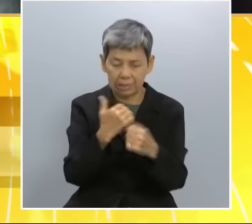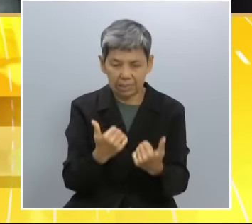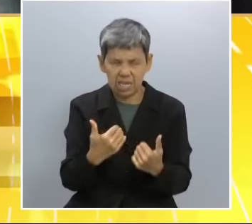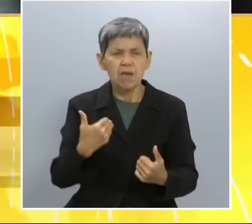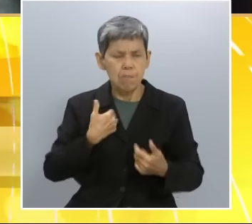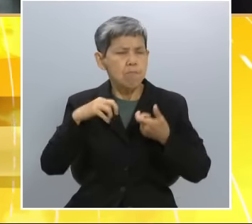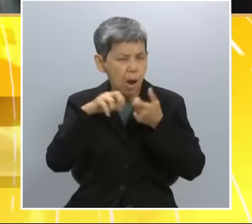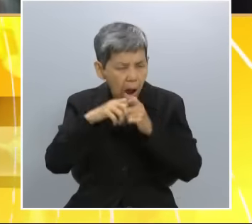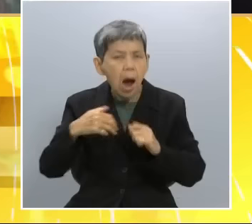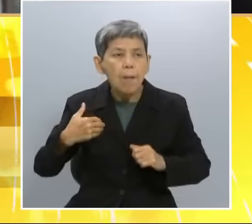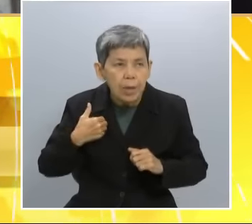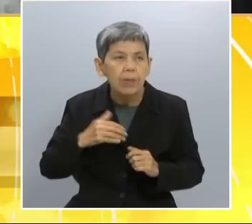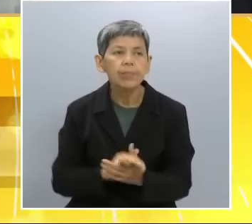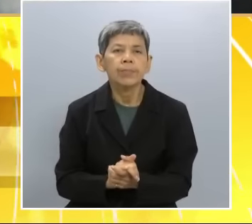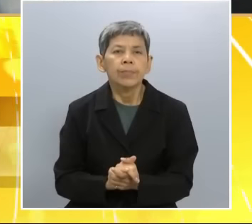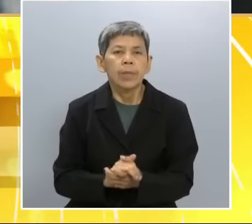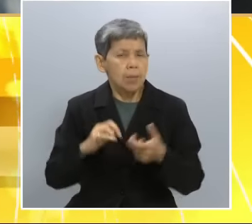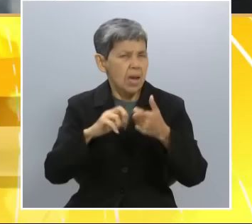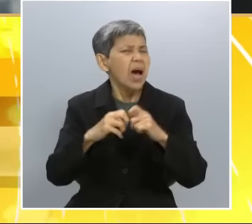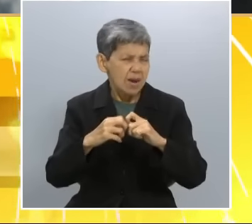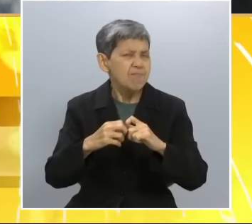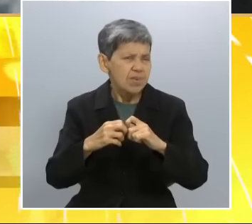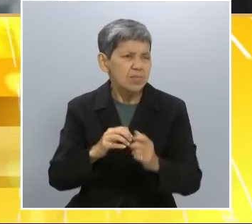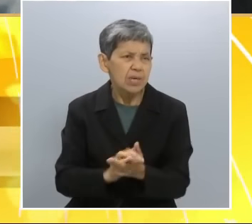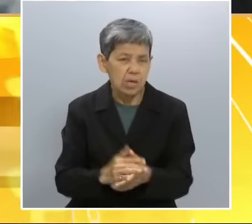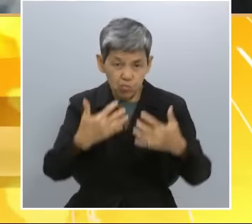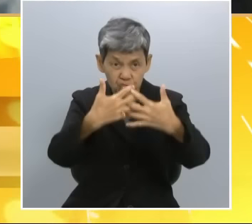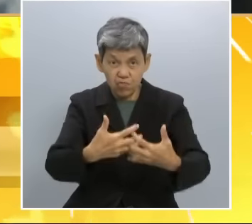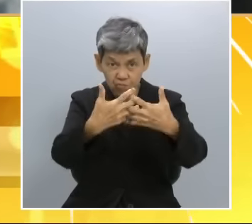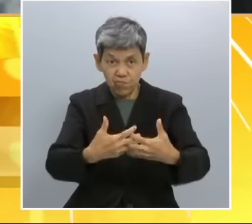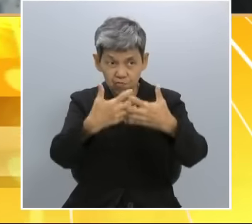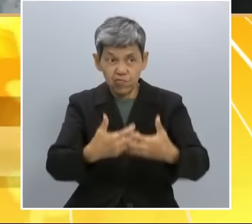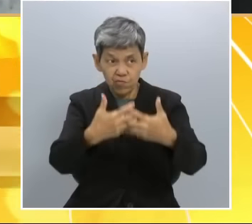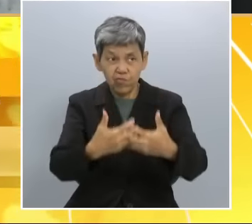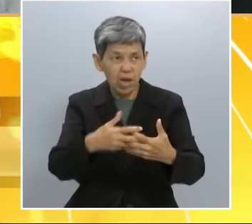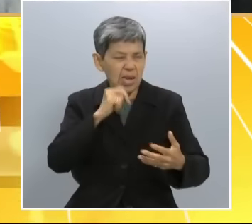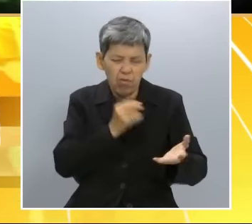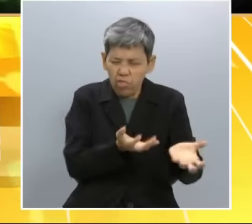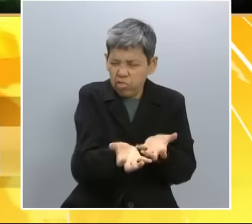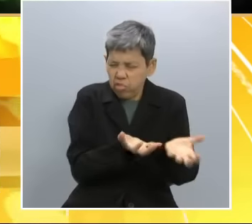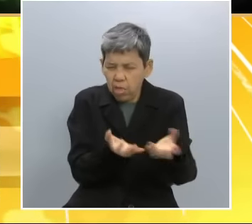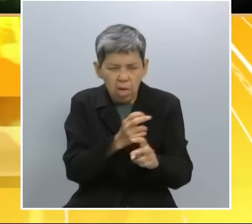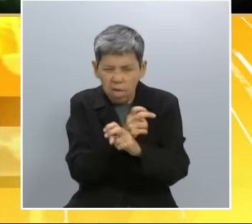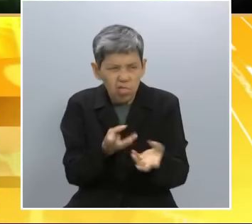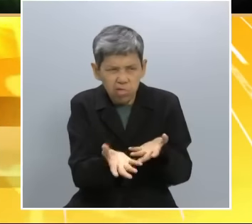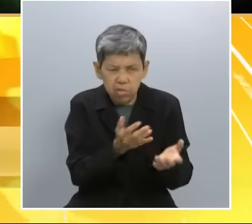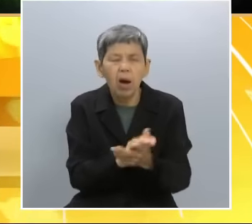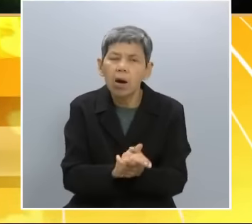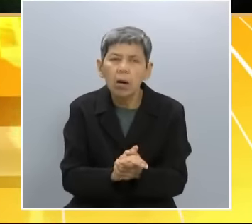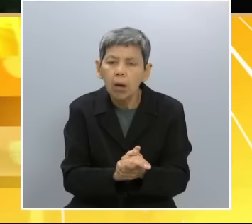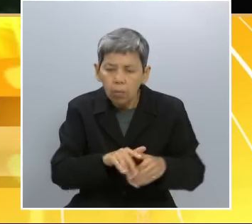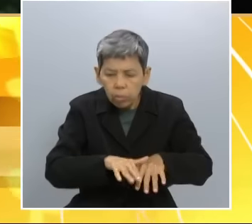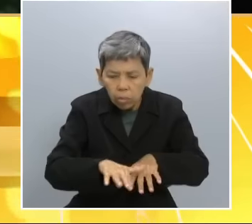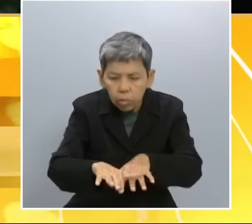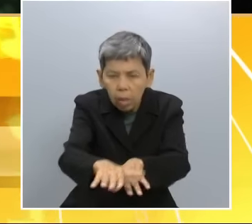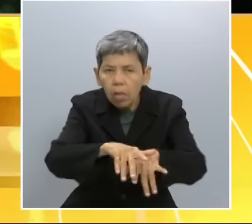ปัญหาขึ้นมาเนี่ย ตอนนี้ในโรงงานน้ำเละเทะเป็นสารเคมีที่มันร่วงมา แล้วมันไหลไปไหนอ่ะ มันจะ